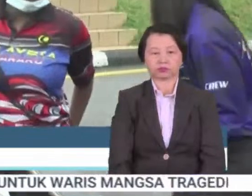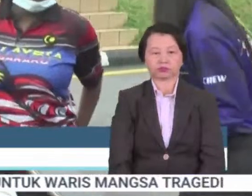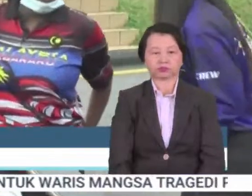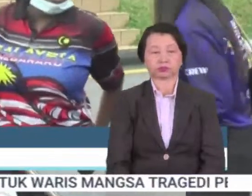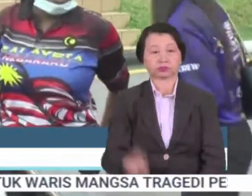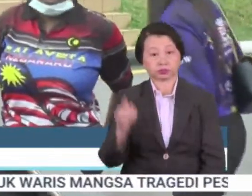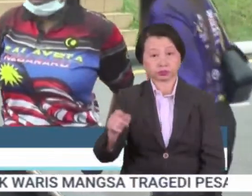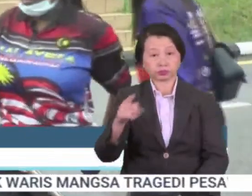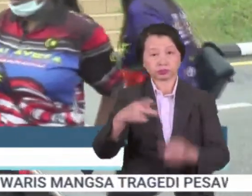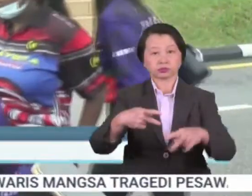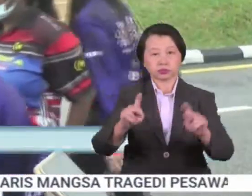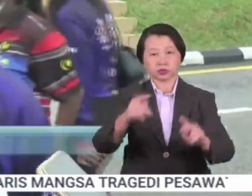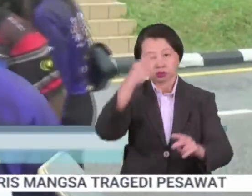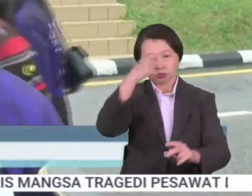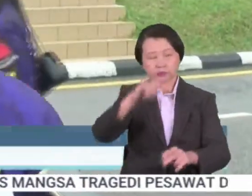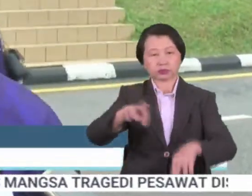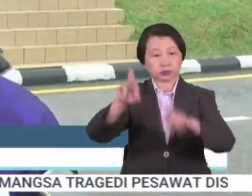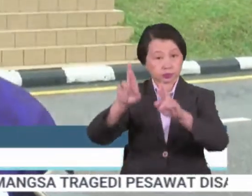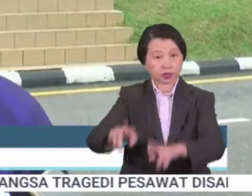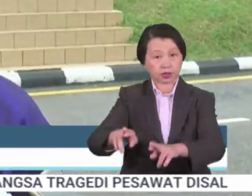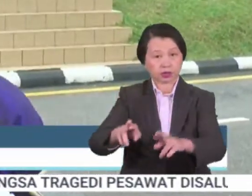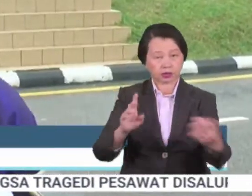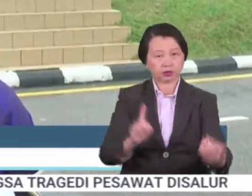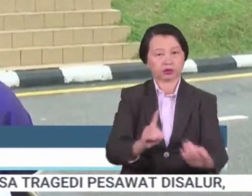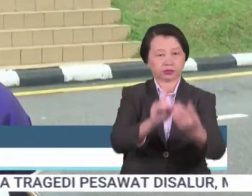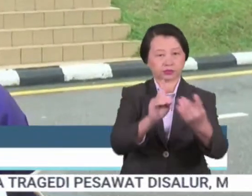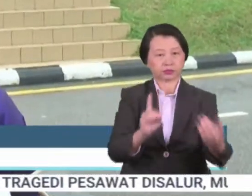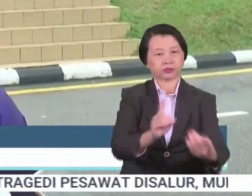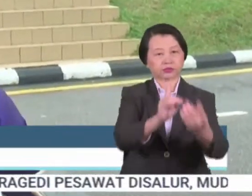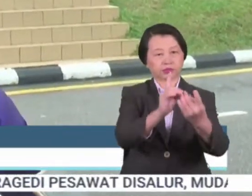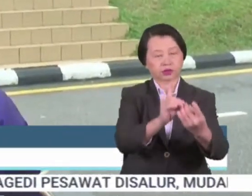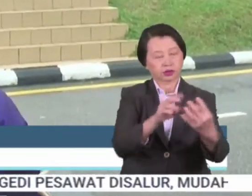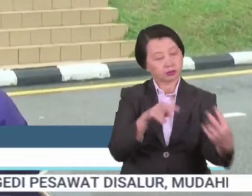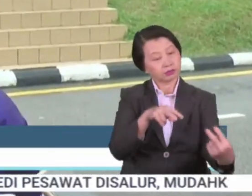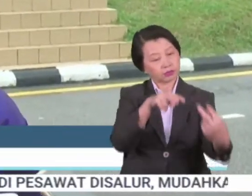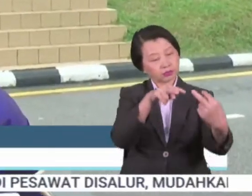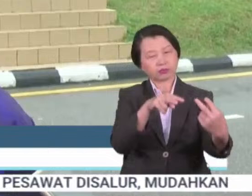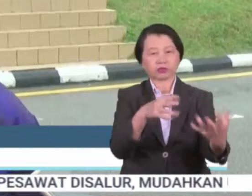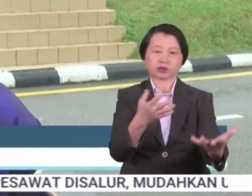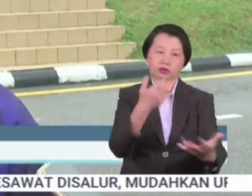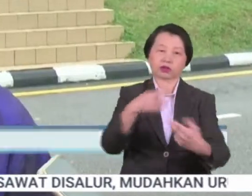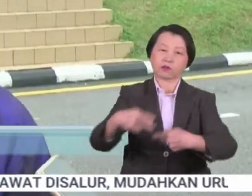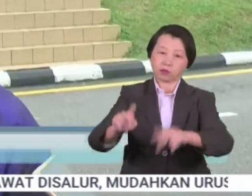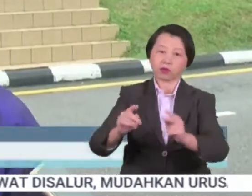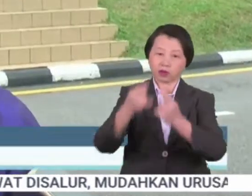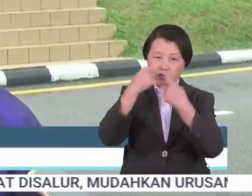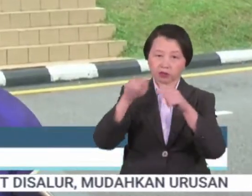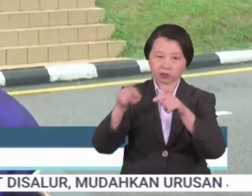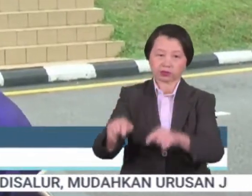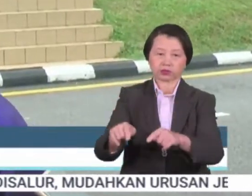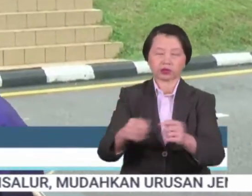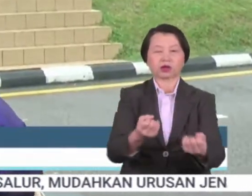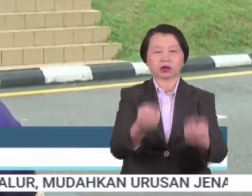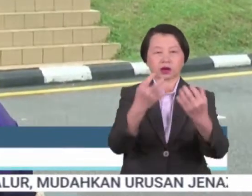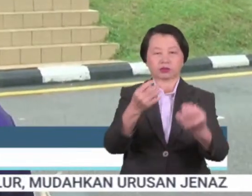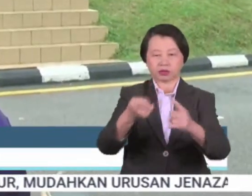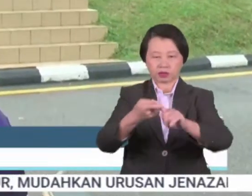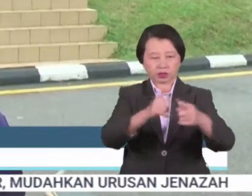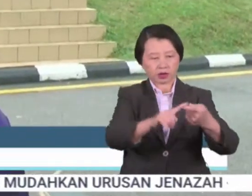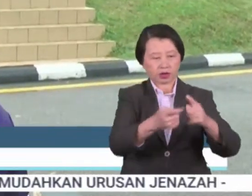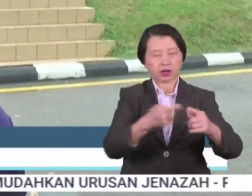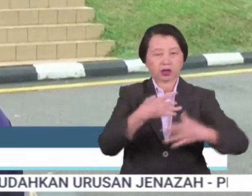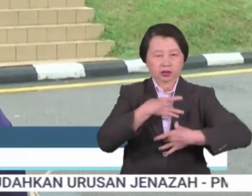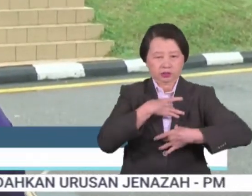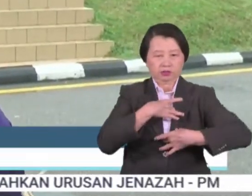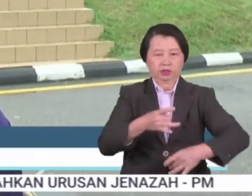ini peluang untuk rakyat sendiri bertemu bers muka bersuh mata dan peluang untuk ramai rakan-rakan yang